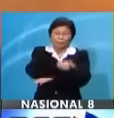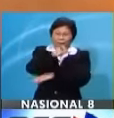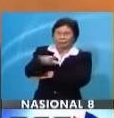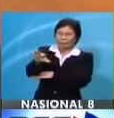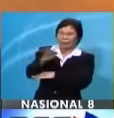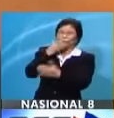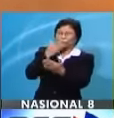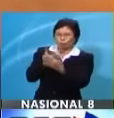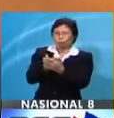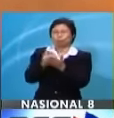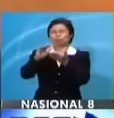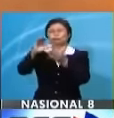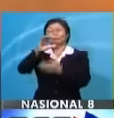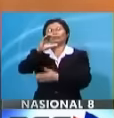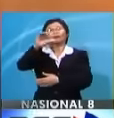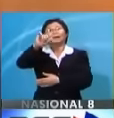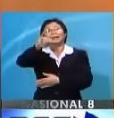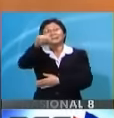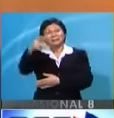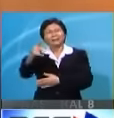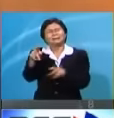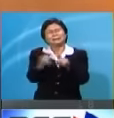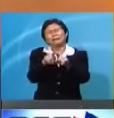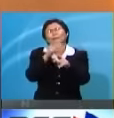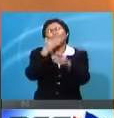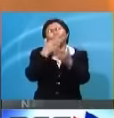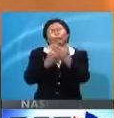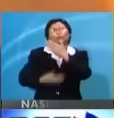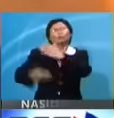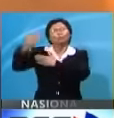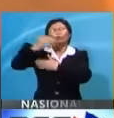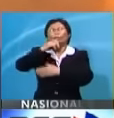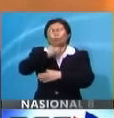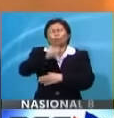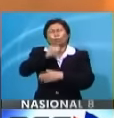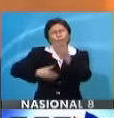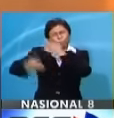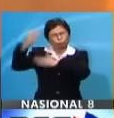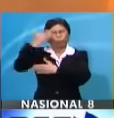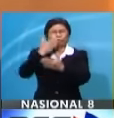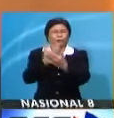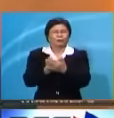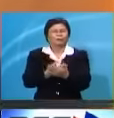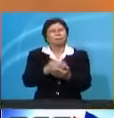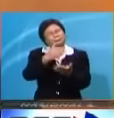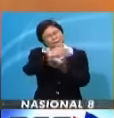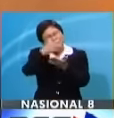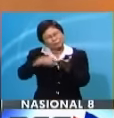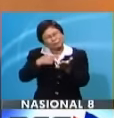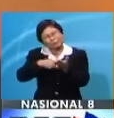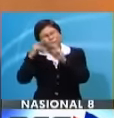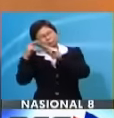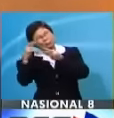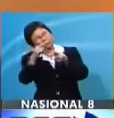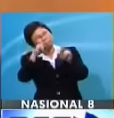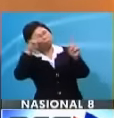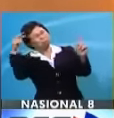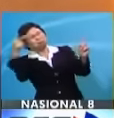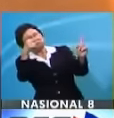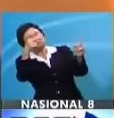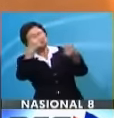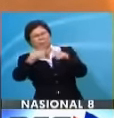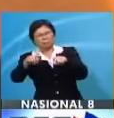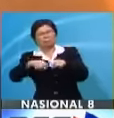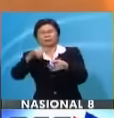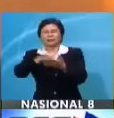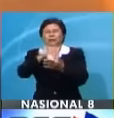a good committee. So was the old one. But as you know, as sometimes people look at different perspective, different angles and so on. So that is